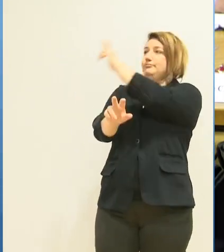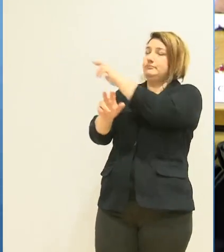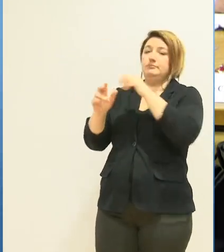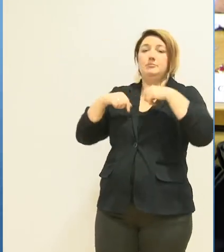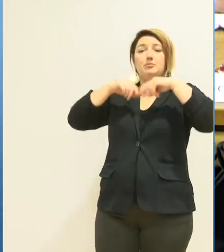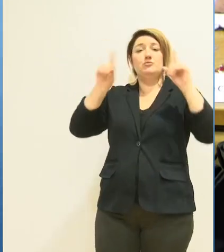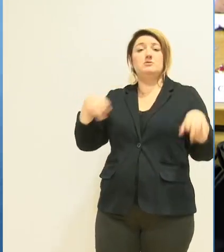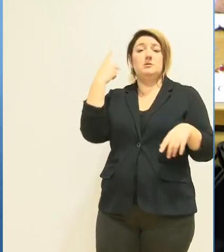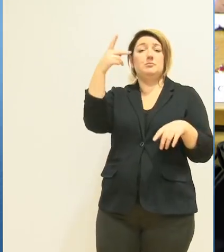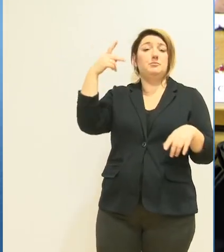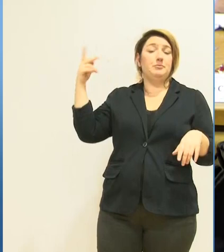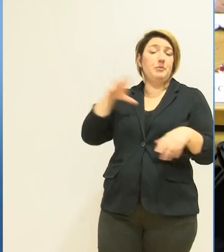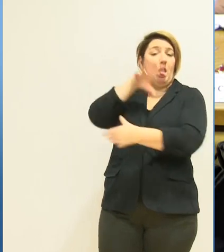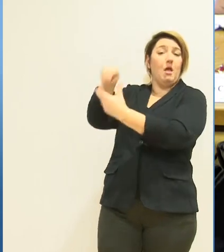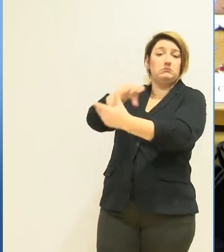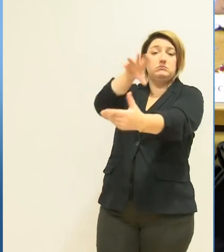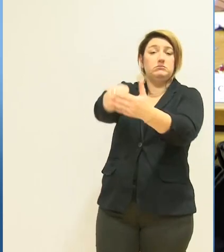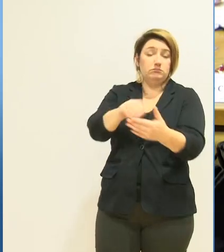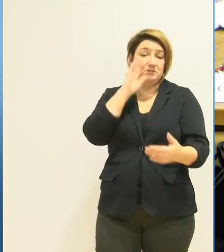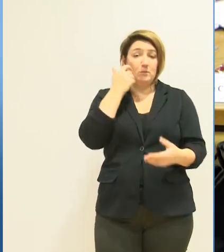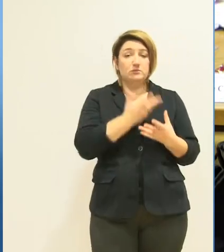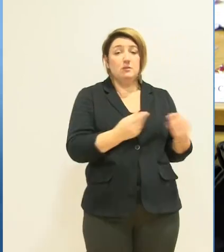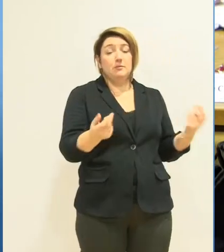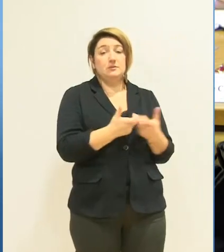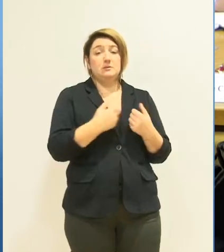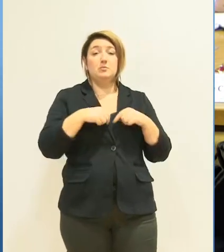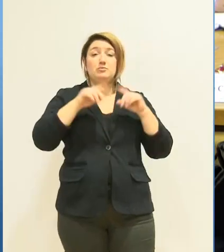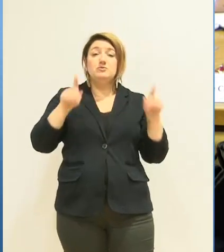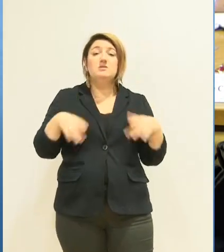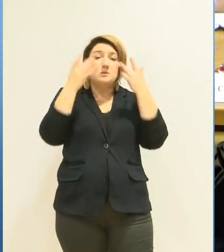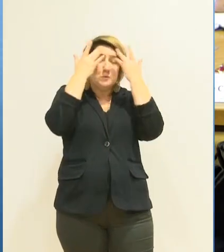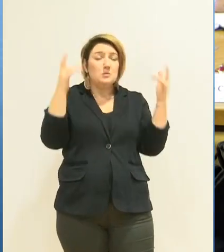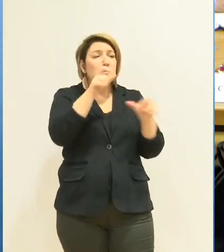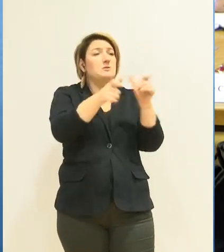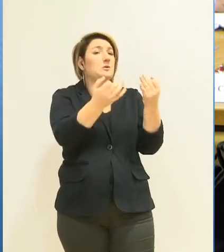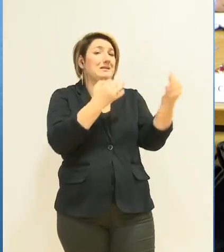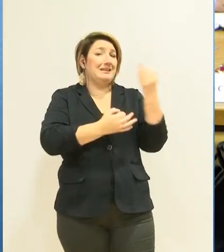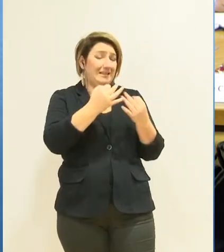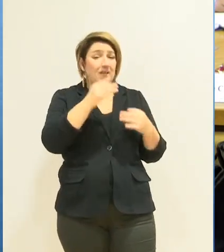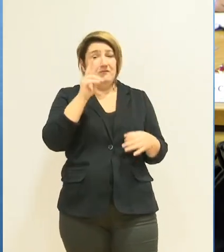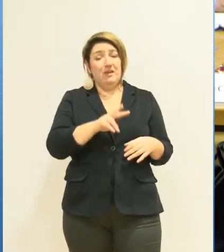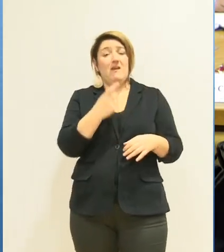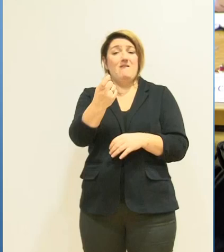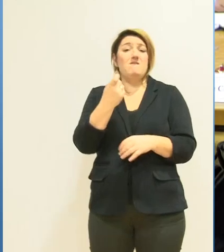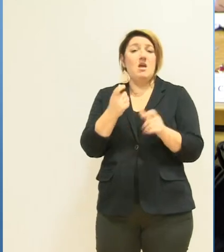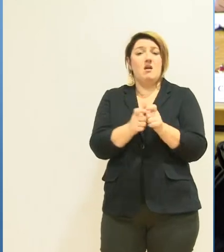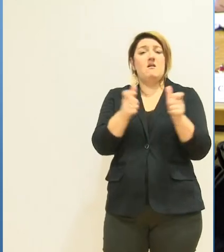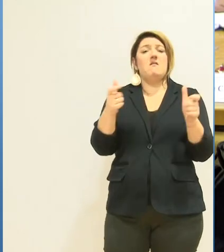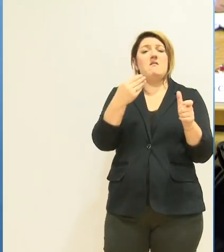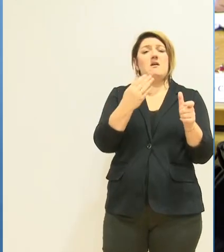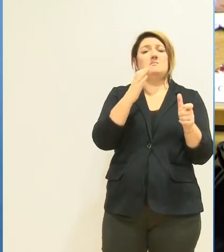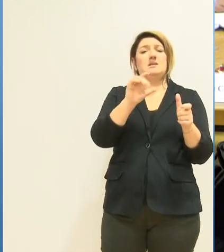budgets la baisse du budget et de la culture par exemple que certains ont évoqué est tout simplement lié au transfert de l'équipement mais